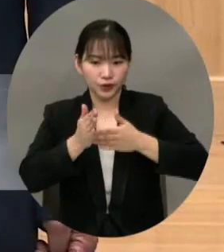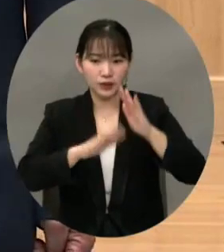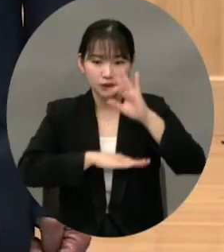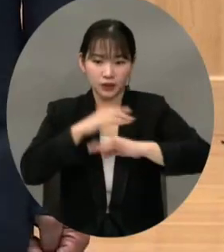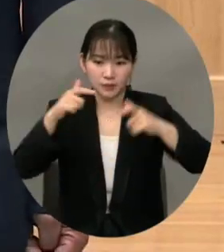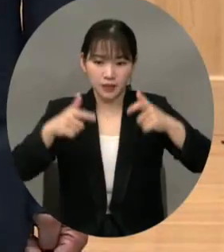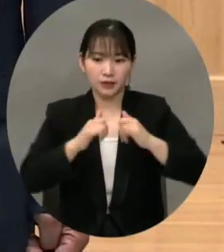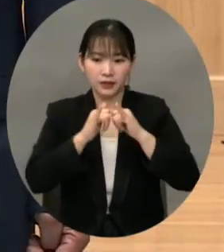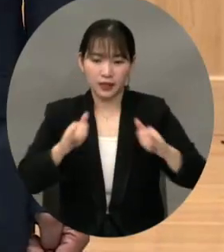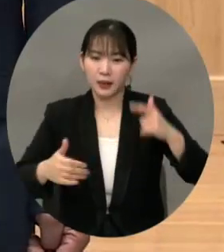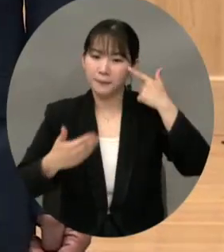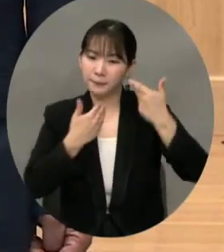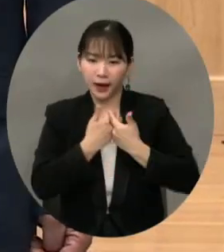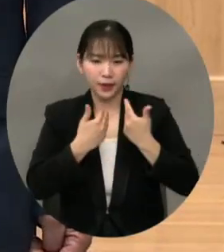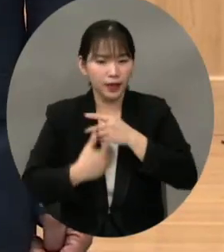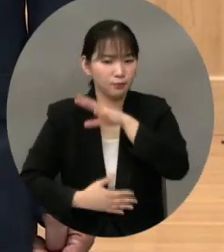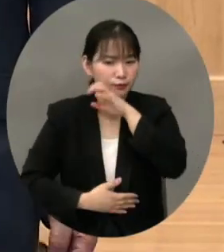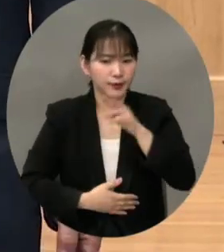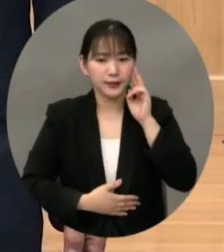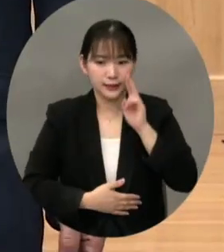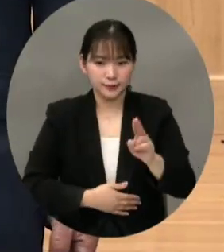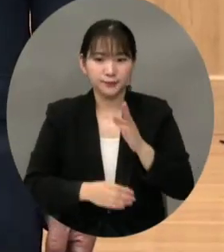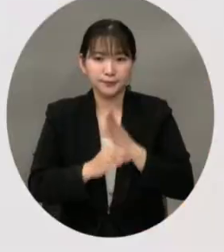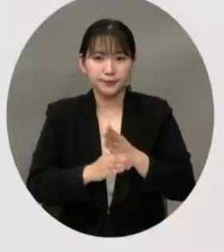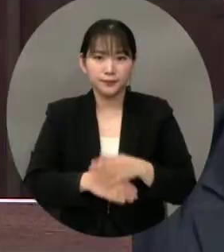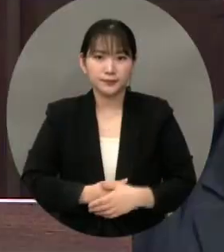서남권 주민들의 반발이 거세지고 있습니다.